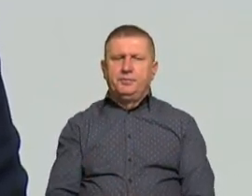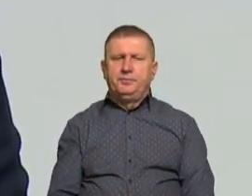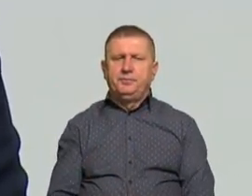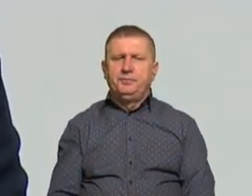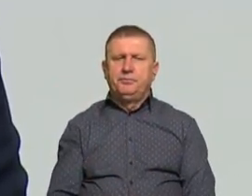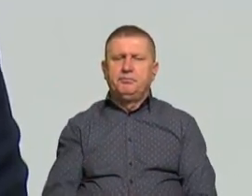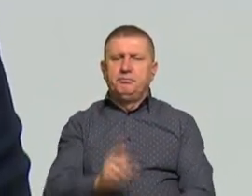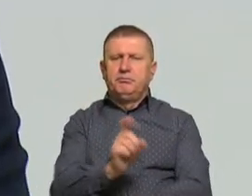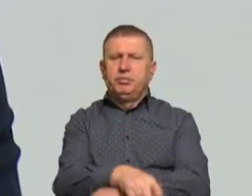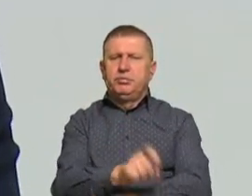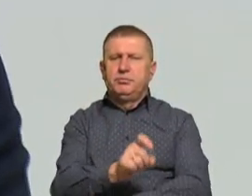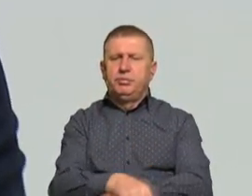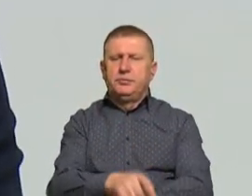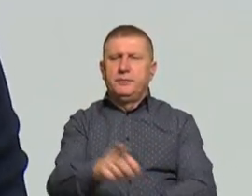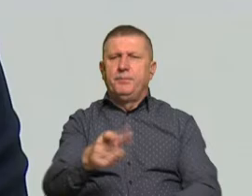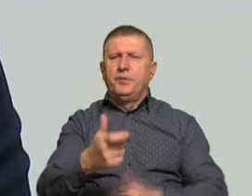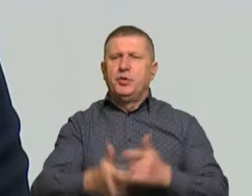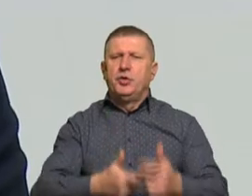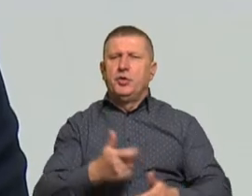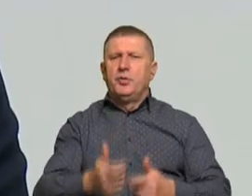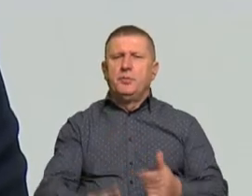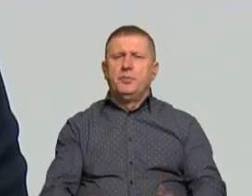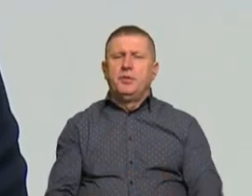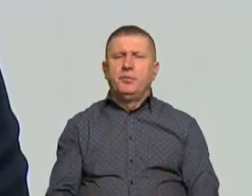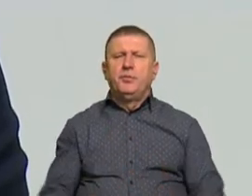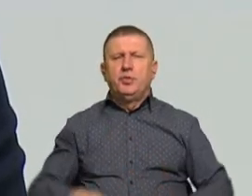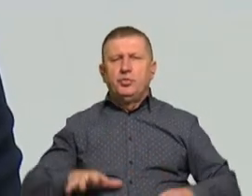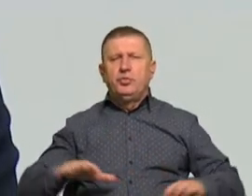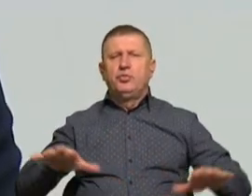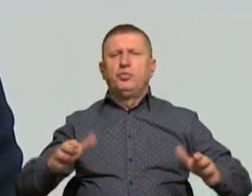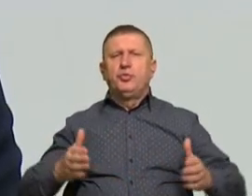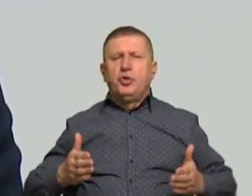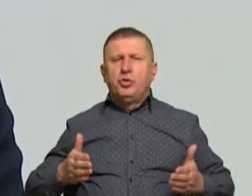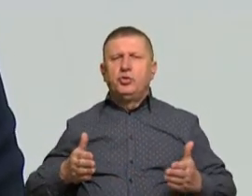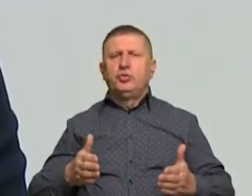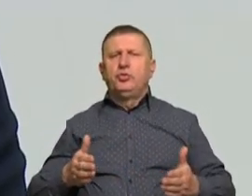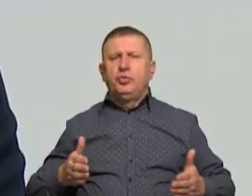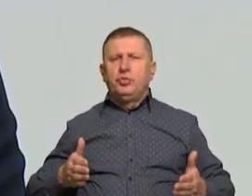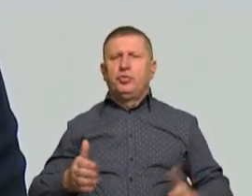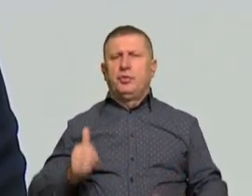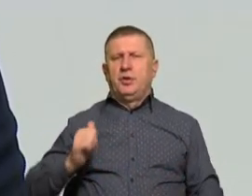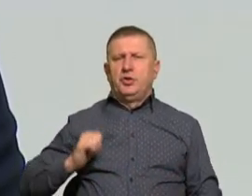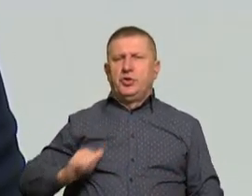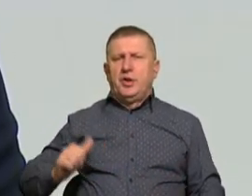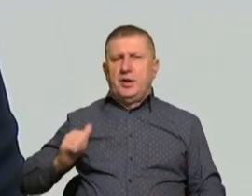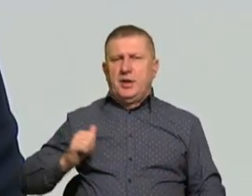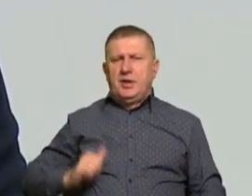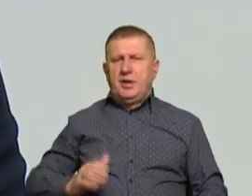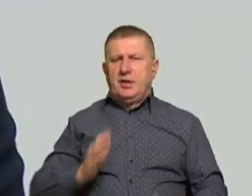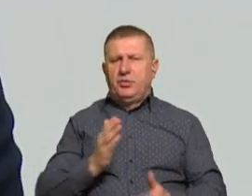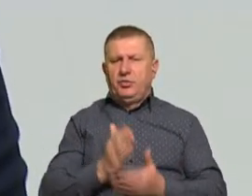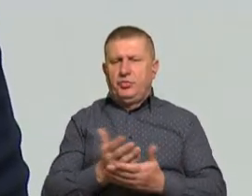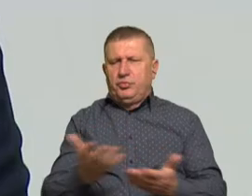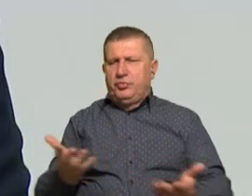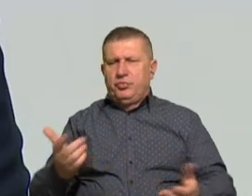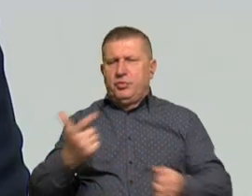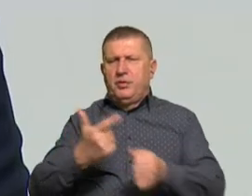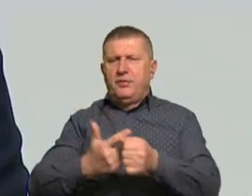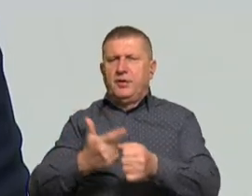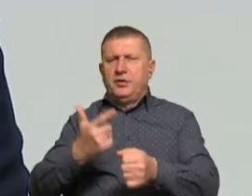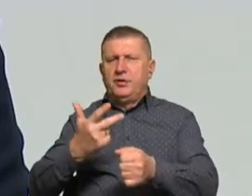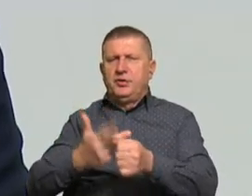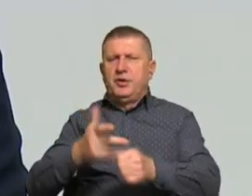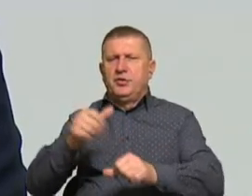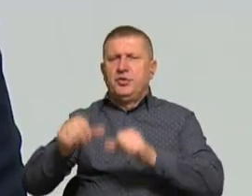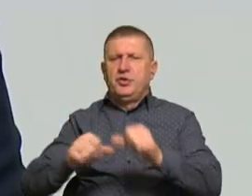naprawdę fuszerancki. Czyli trzeba by zacząć od tego. Jest sporo dróg, które czekają na remont kilkadziesiąt lat nawet. I sporo